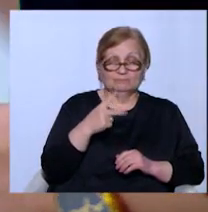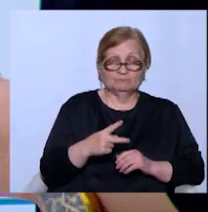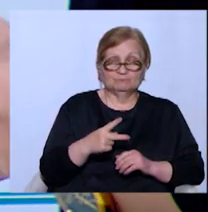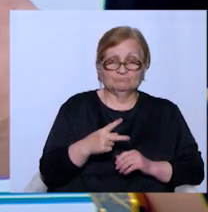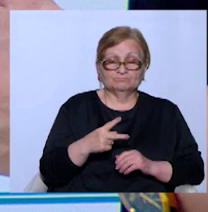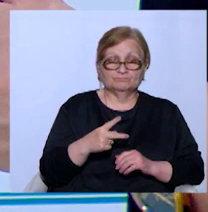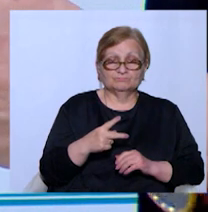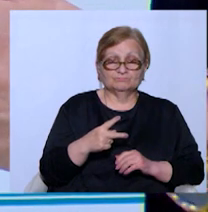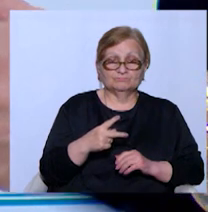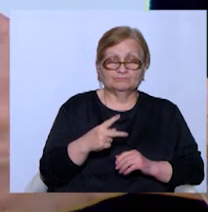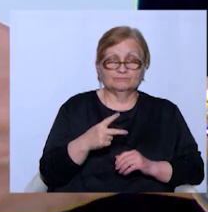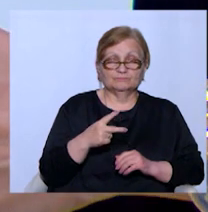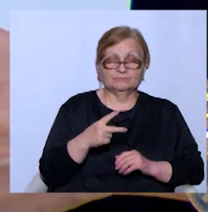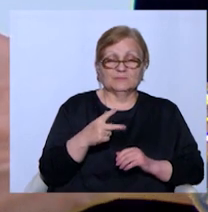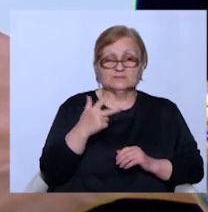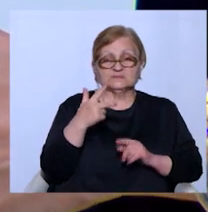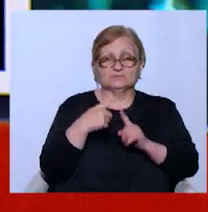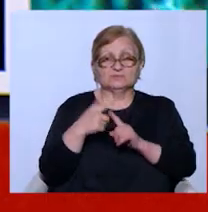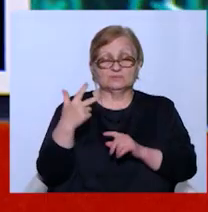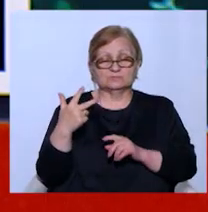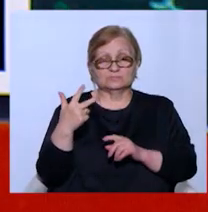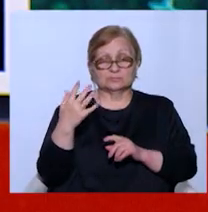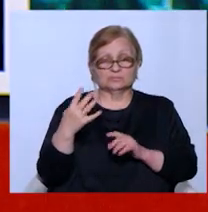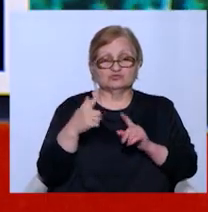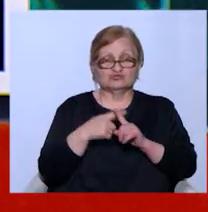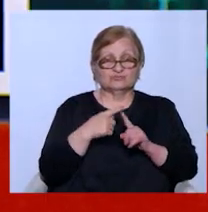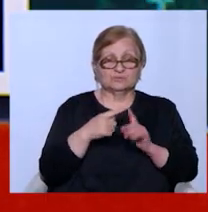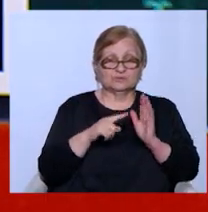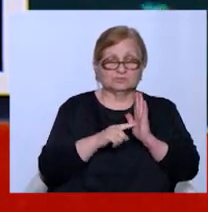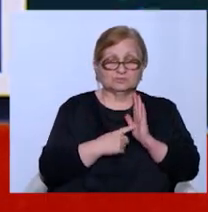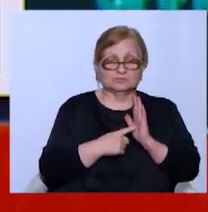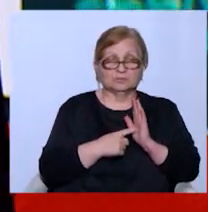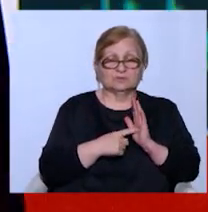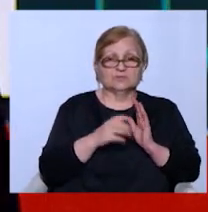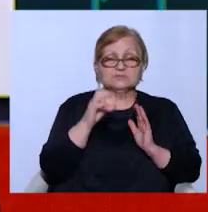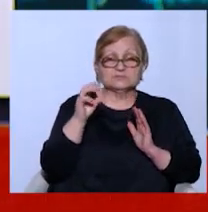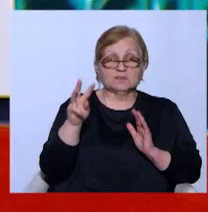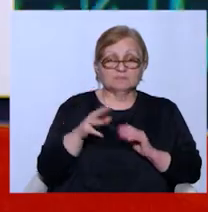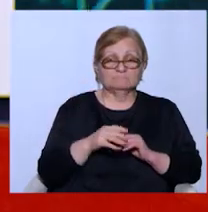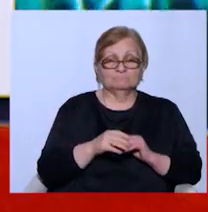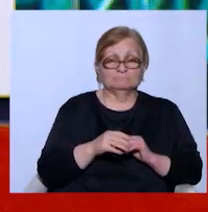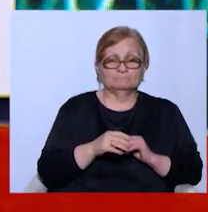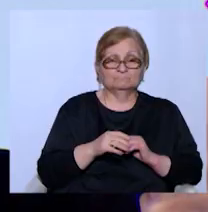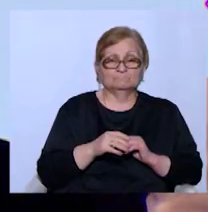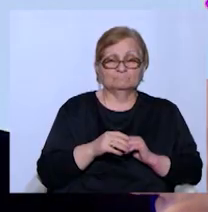1/2 3+4 7 გავამრავლოთ CM-ზე 4-ზე.